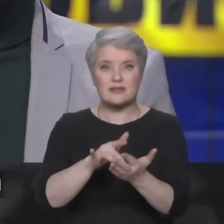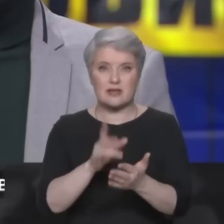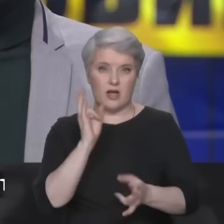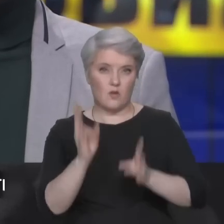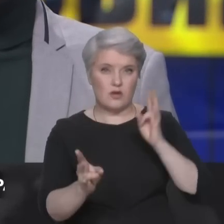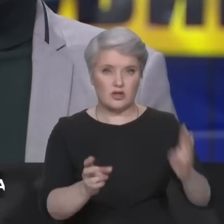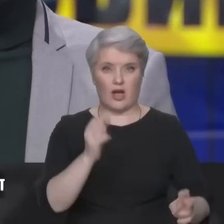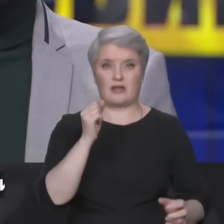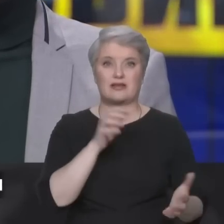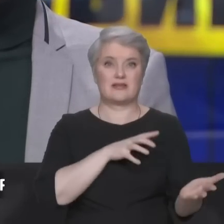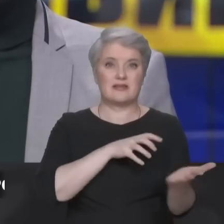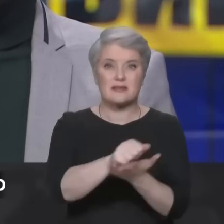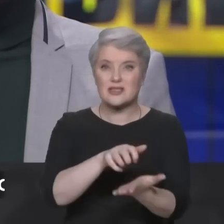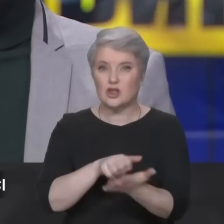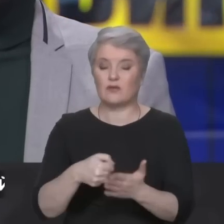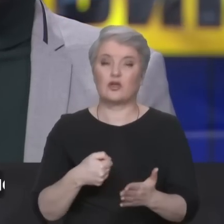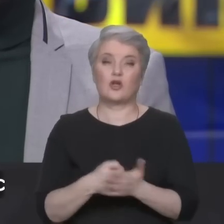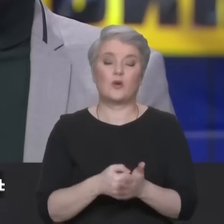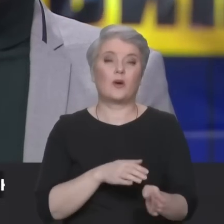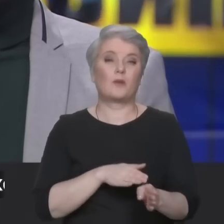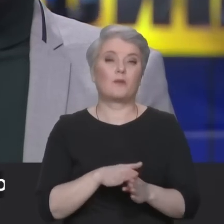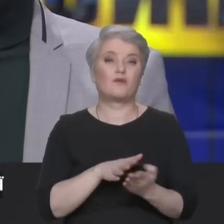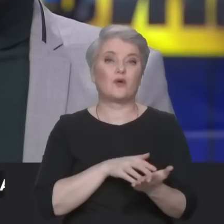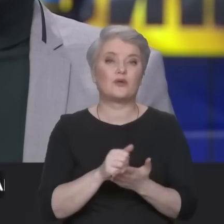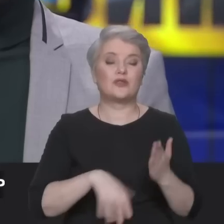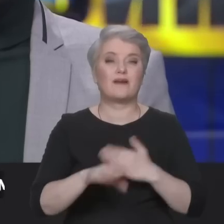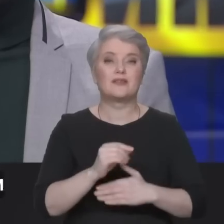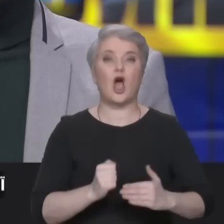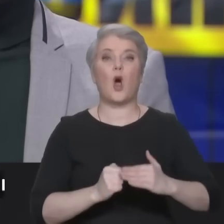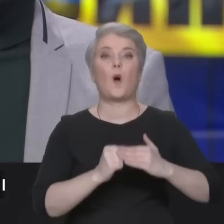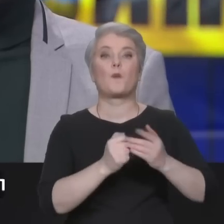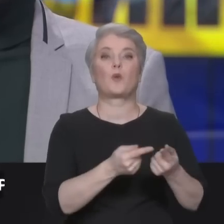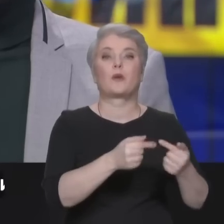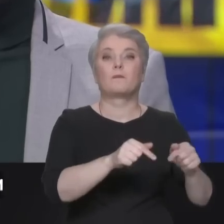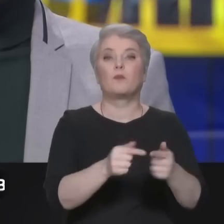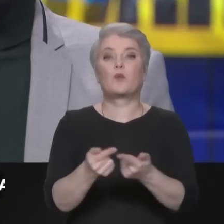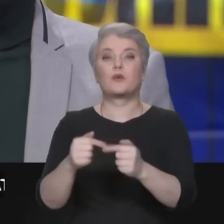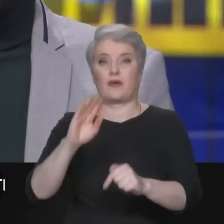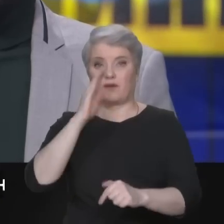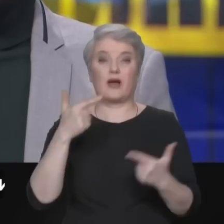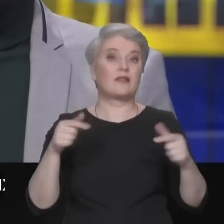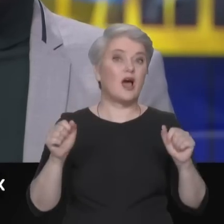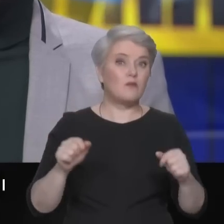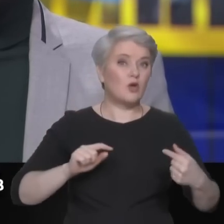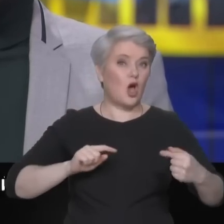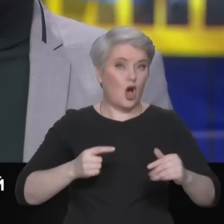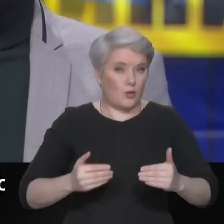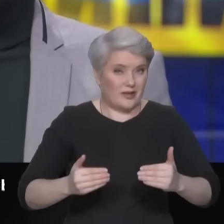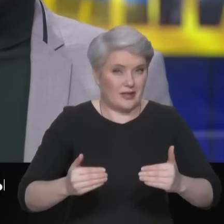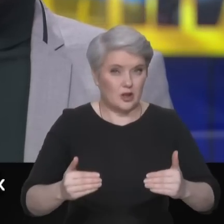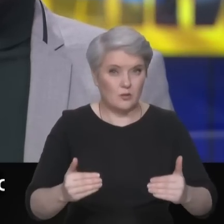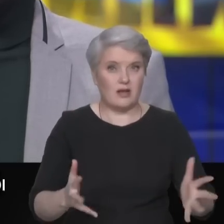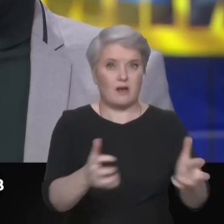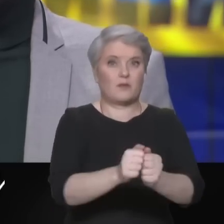вражати, знищувати до повного знищення всіх опорних пунктів ворога. Там, де можуть, там контрнаступають і беруть